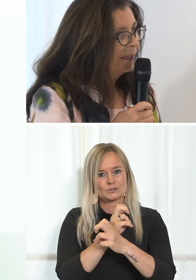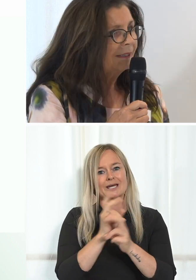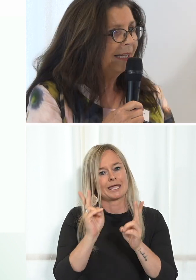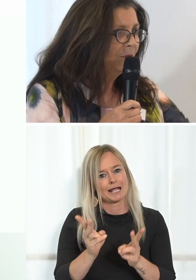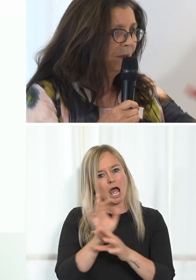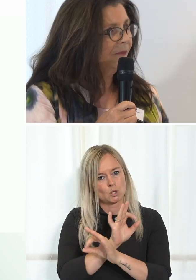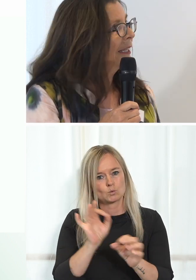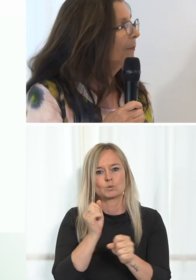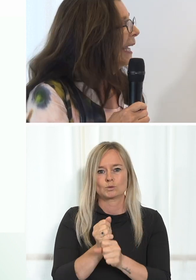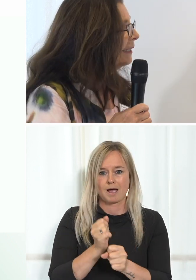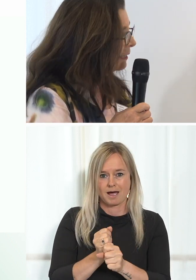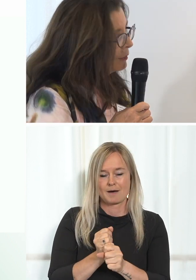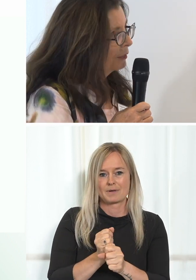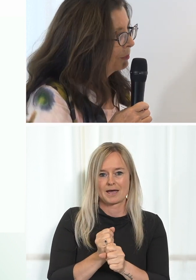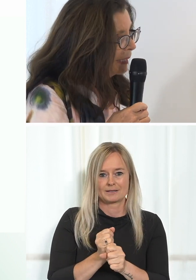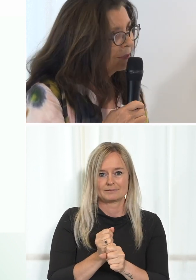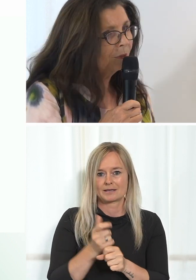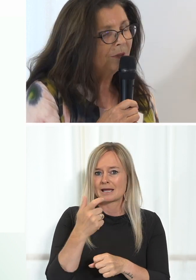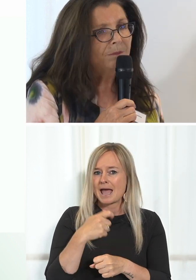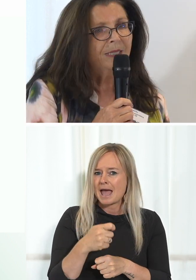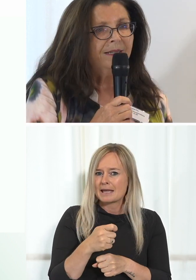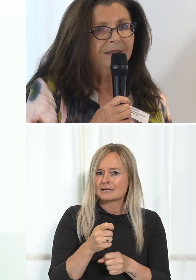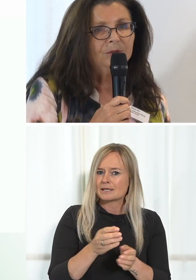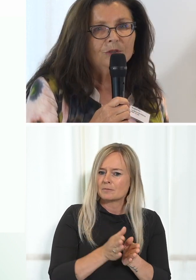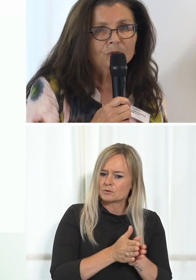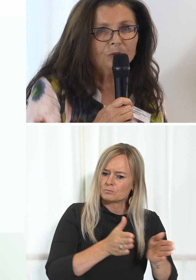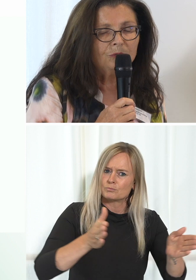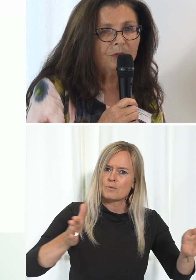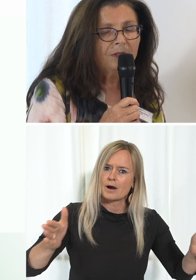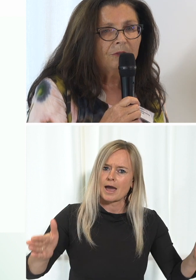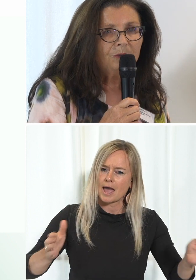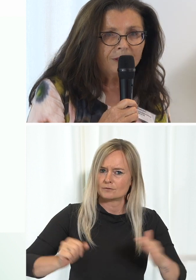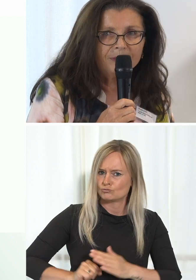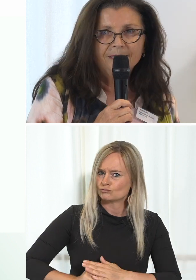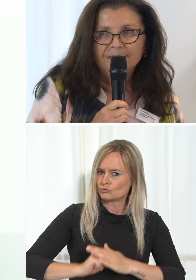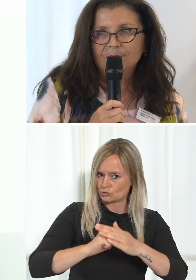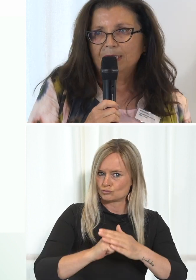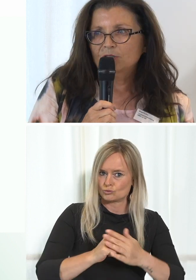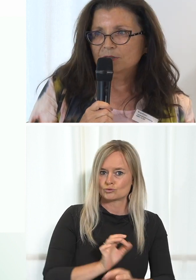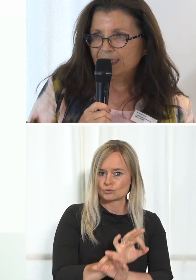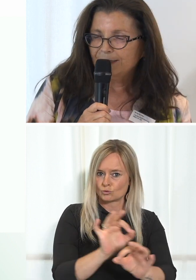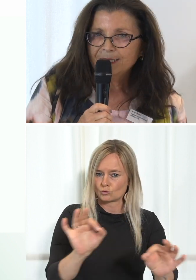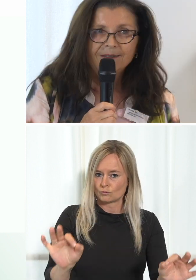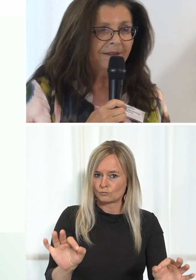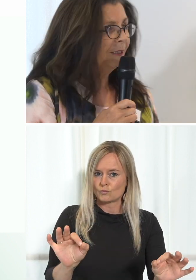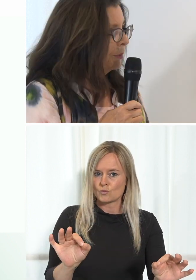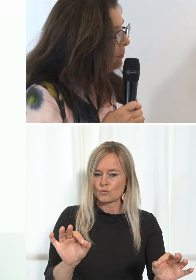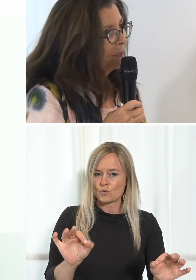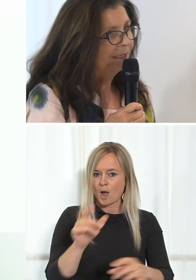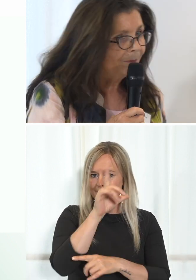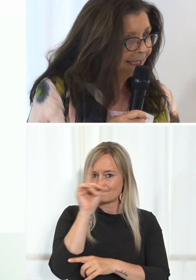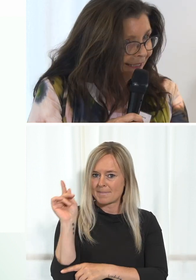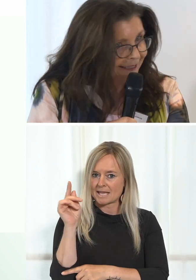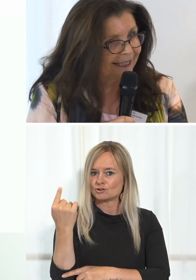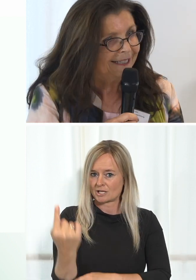können. Dazu haben wir ein breites Spektrum an Unterstützung für die behinderten Menschen selber, die